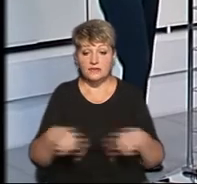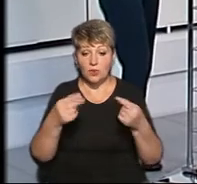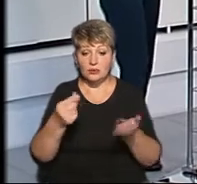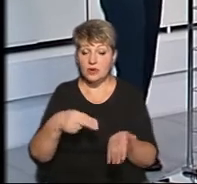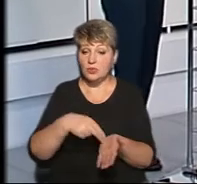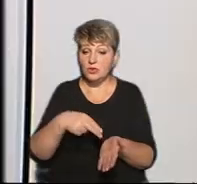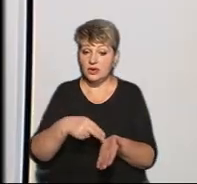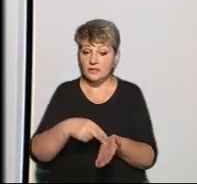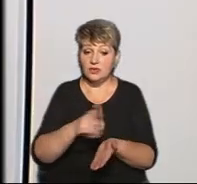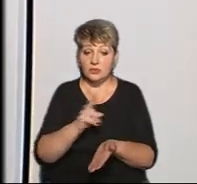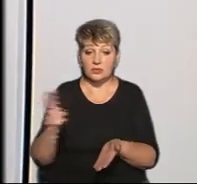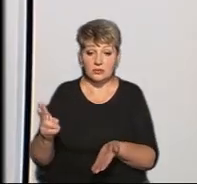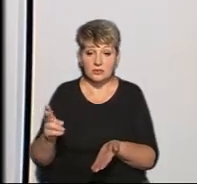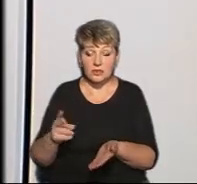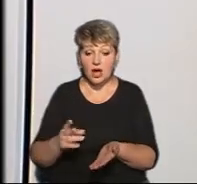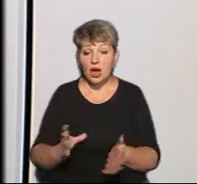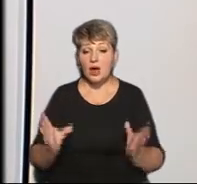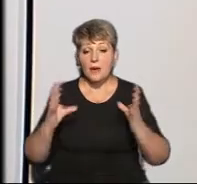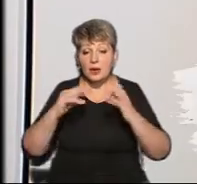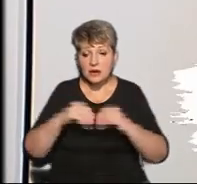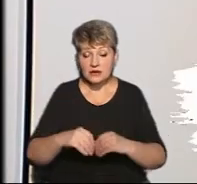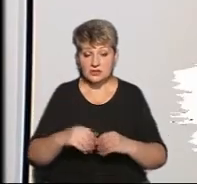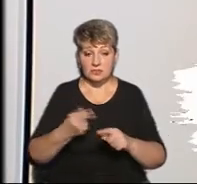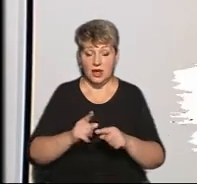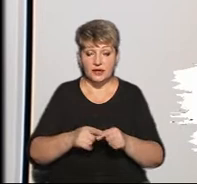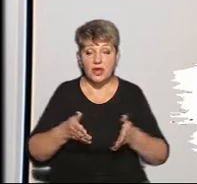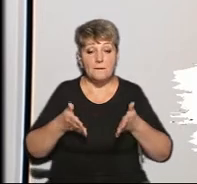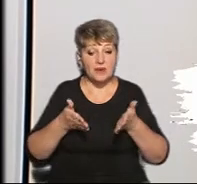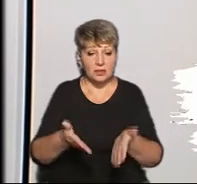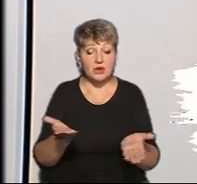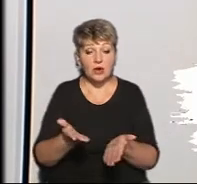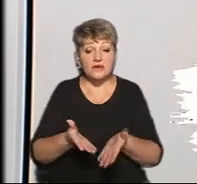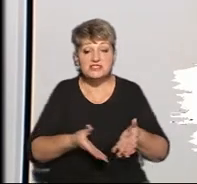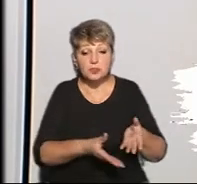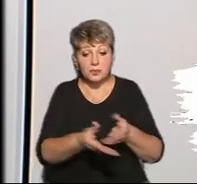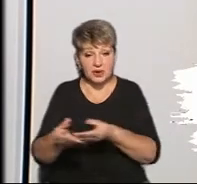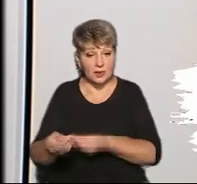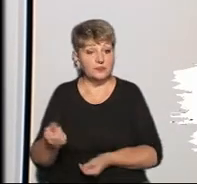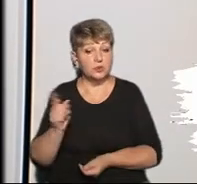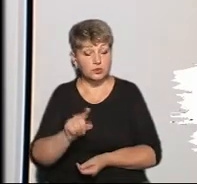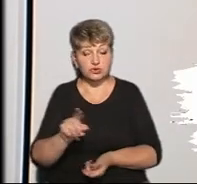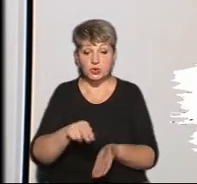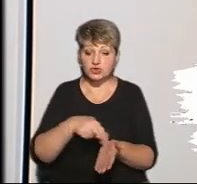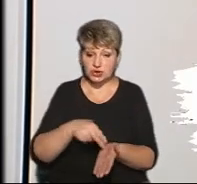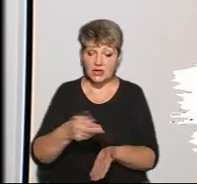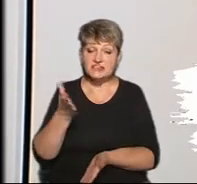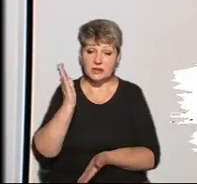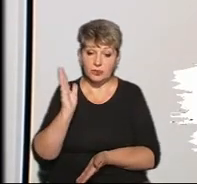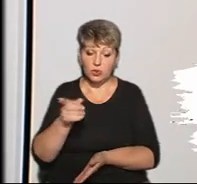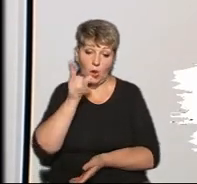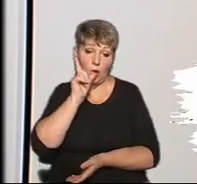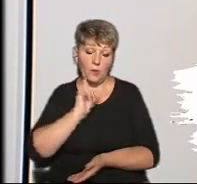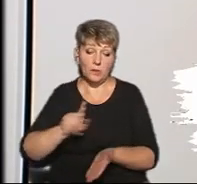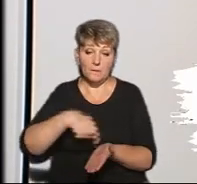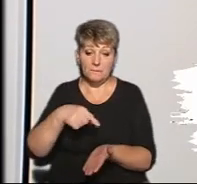тарифів тощо. Тобто комплексний підхід, який сприятиме тому, що Черкаси будуть